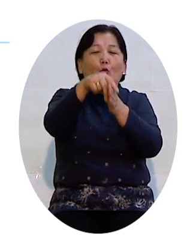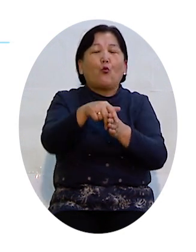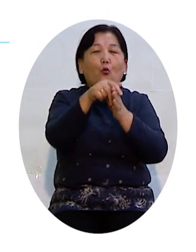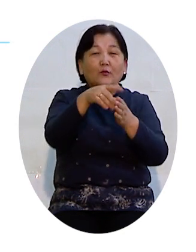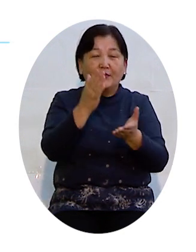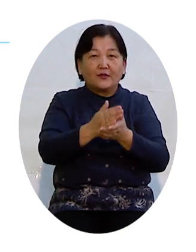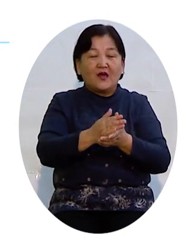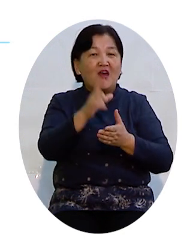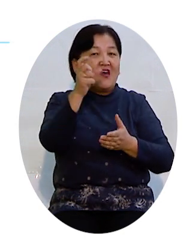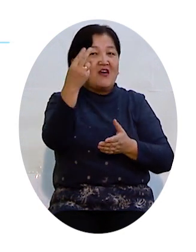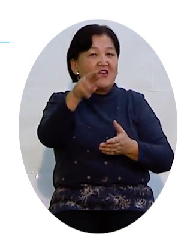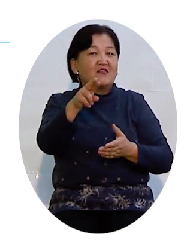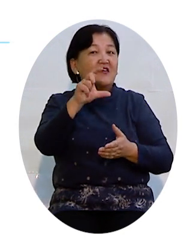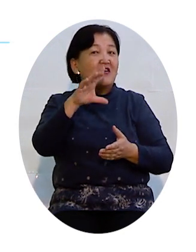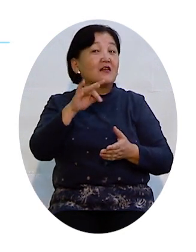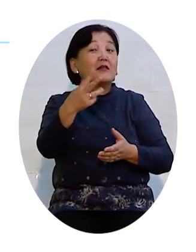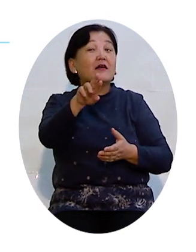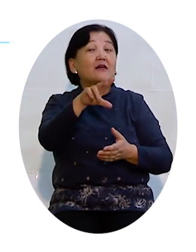Эд хэрэглэхтэй хүртэл